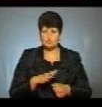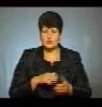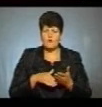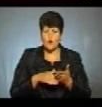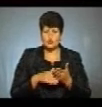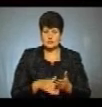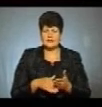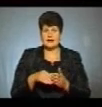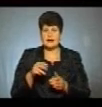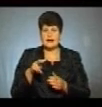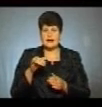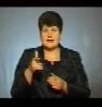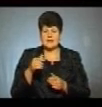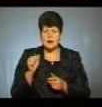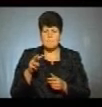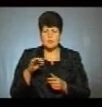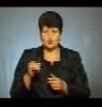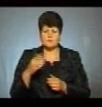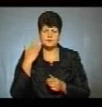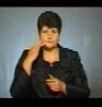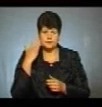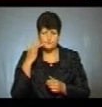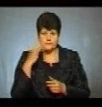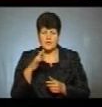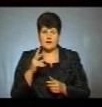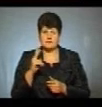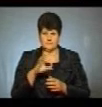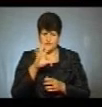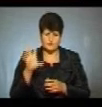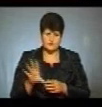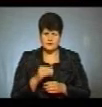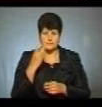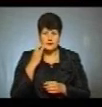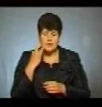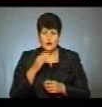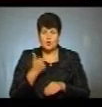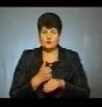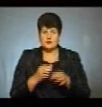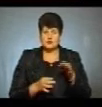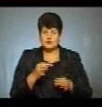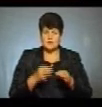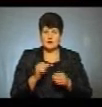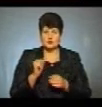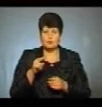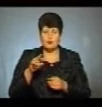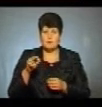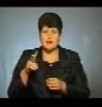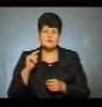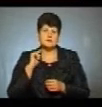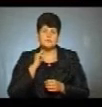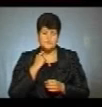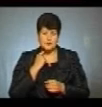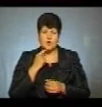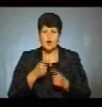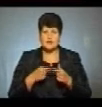Ліа Макдональд із Західної Вірджинії, Рейчел Лойс з Каліфорнії, головний суддя змагань Антон Поплавський із Кропивницького,